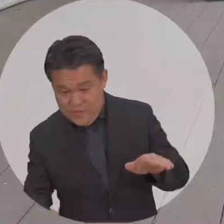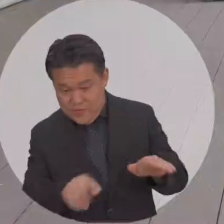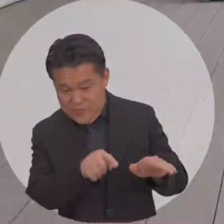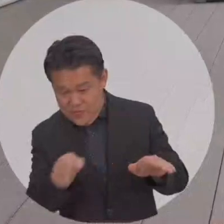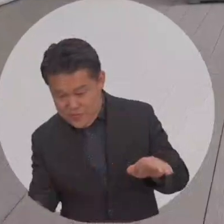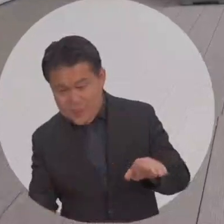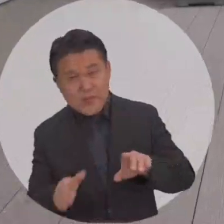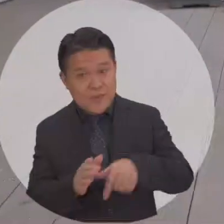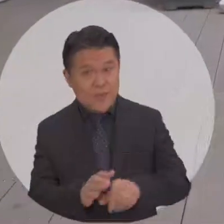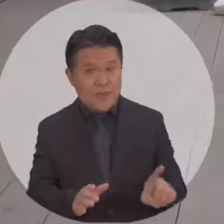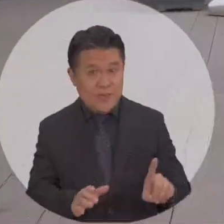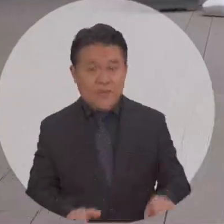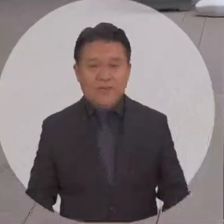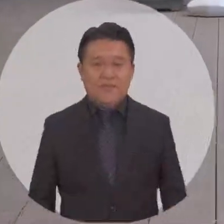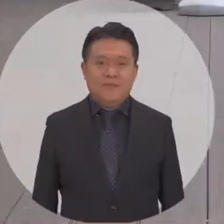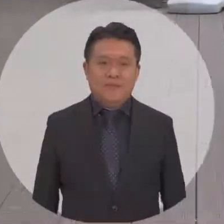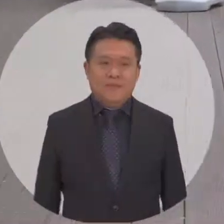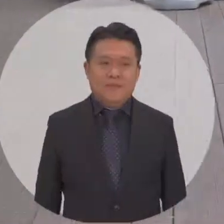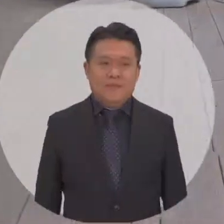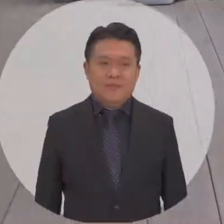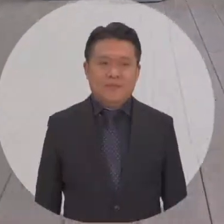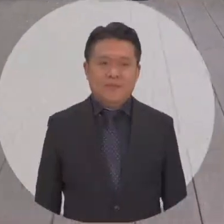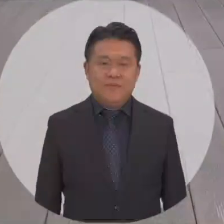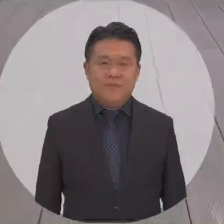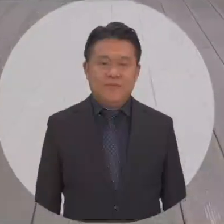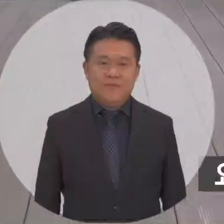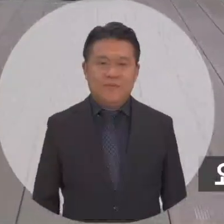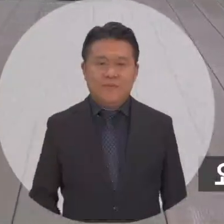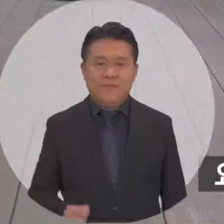휠체어로 문턱을 내려가는 경우입니다.